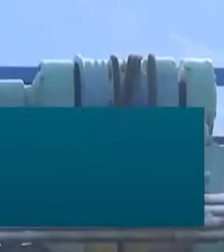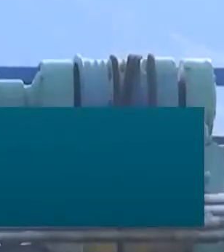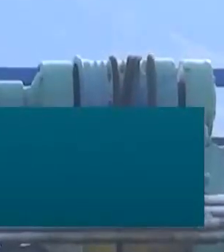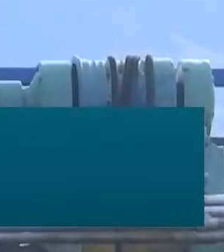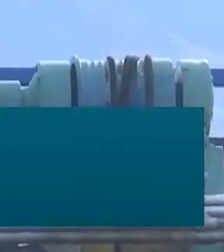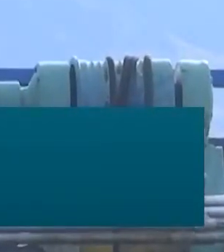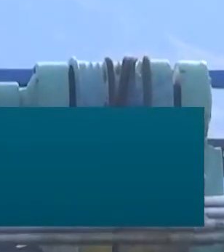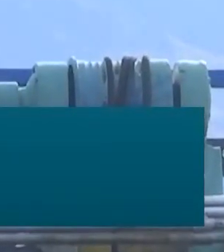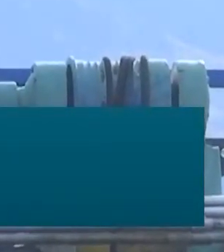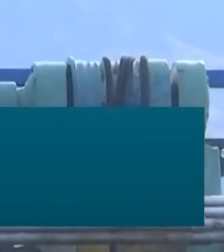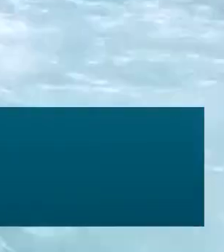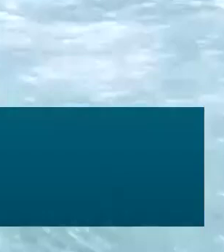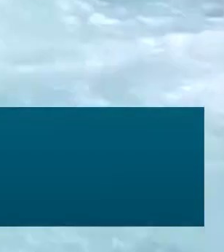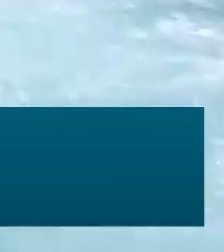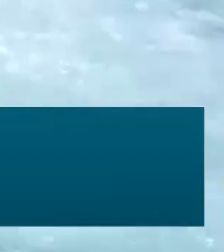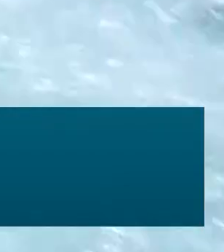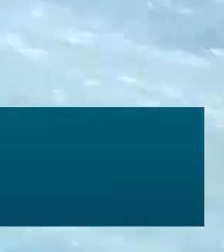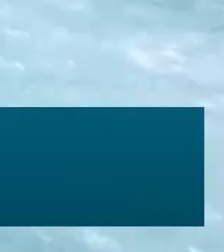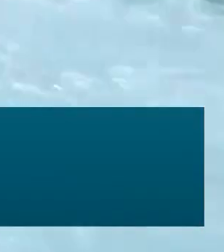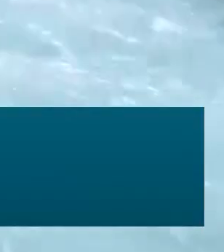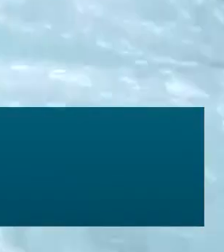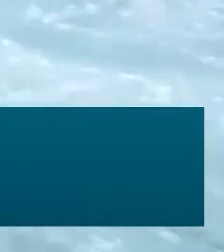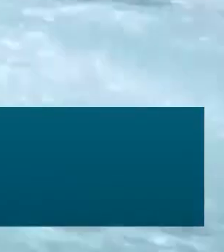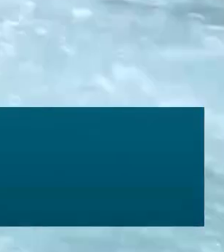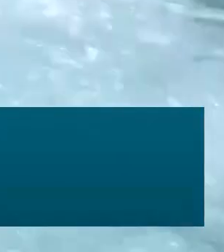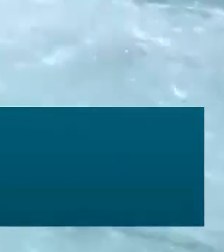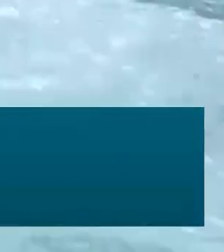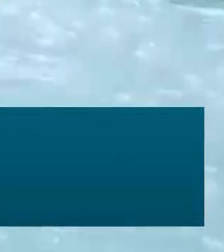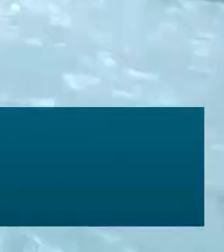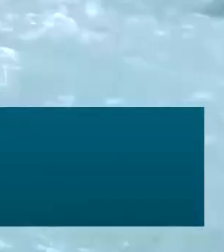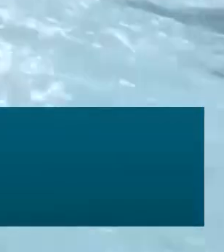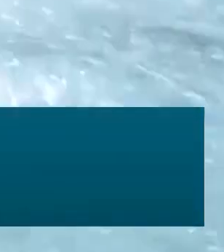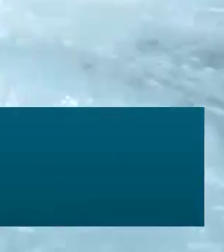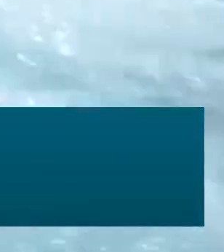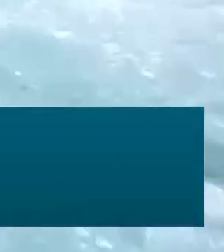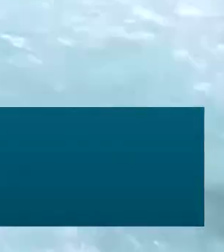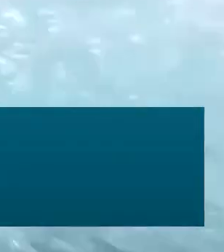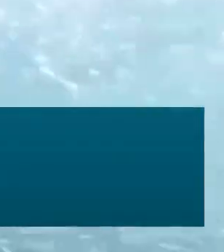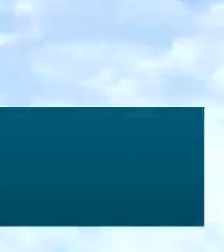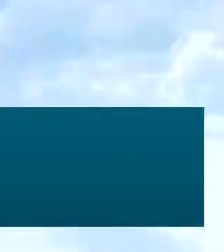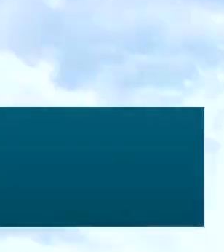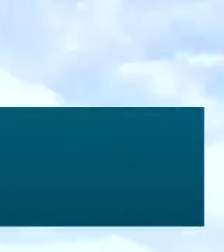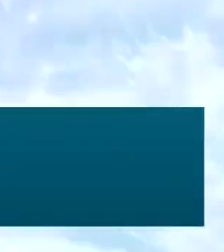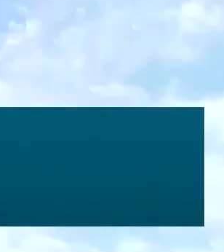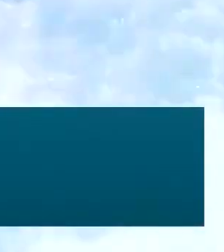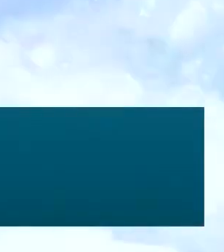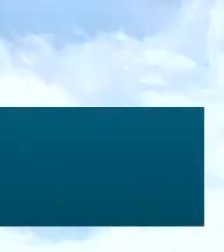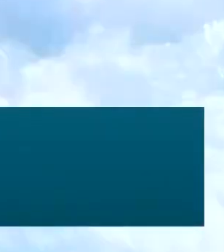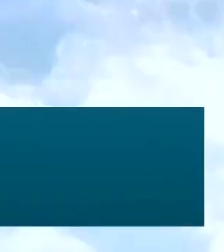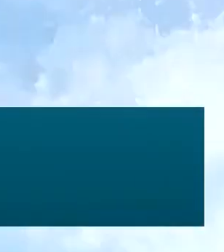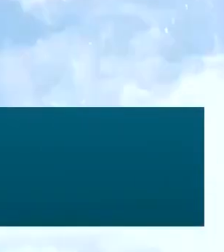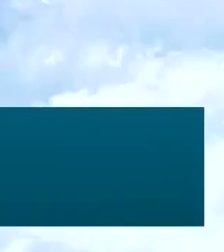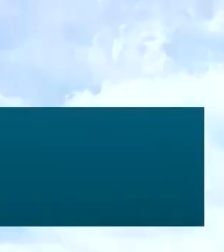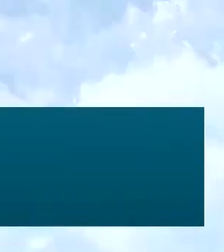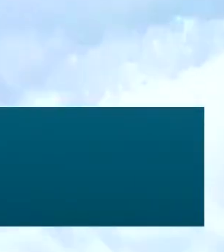В Алматинской области успешно завершился вегетационный сезон. В этом году Большой Алматинский канал имени Дынмухамеда Конаева